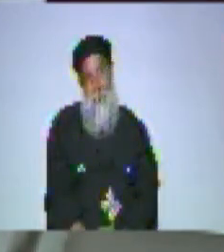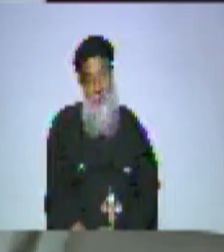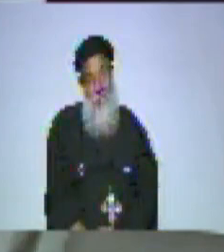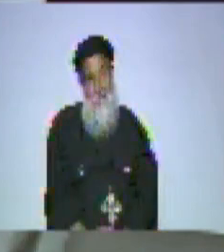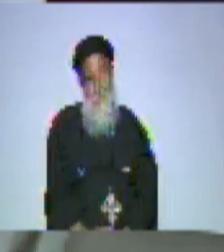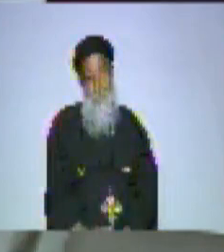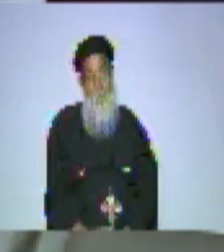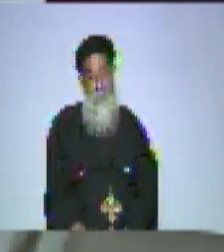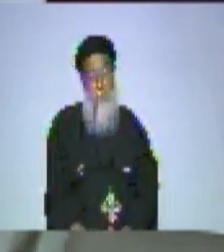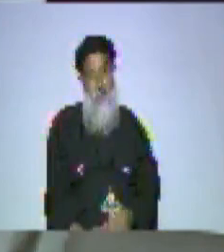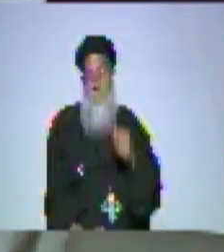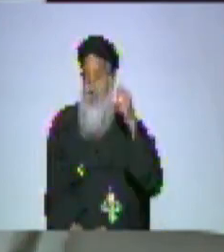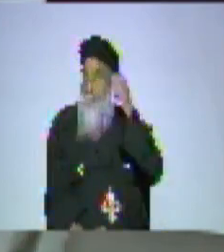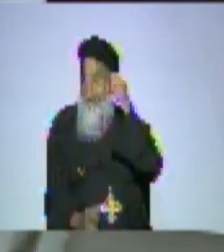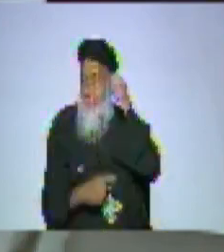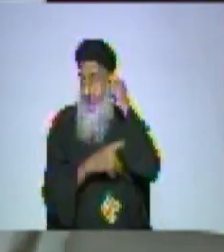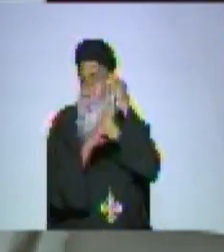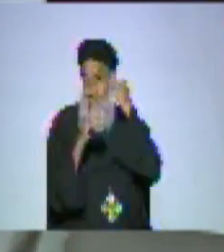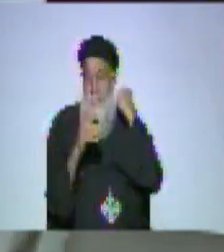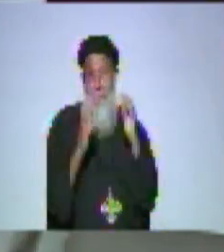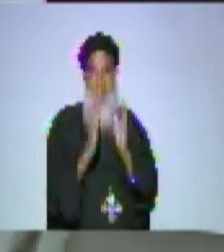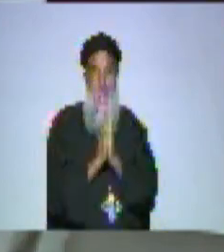ويعني التلات